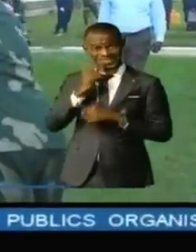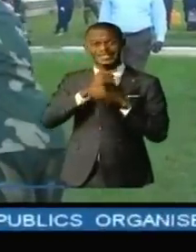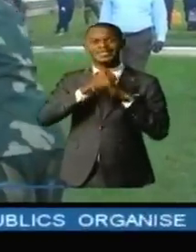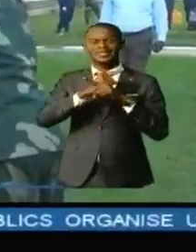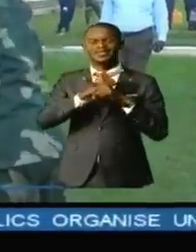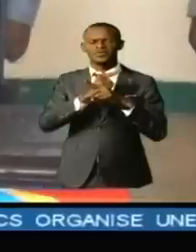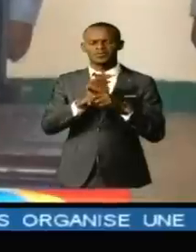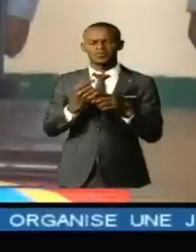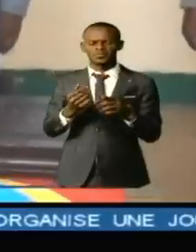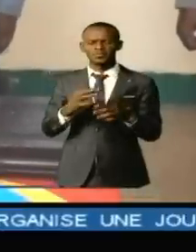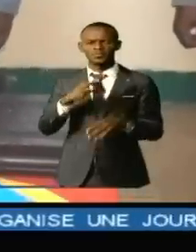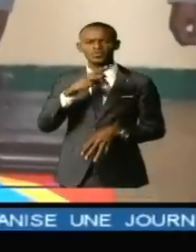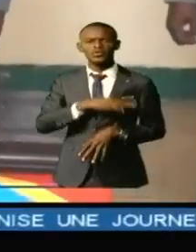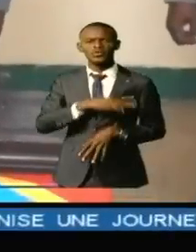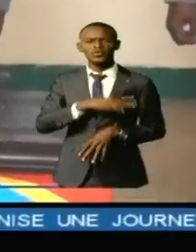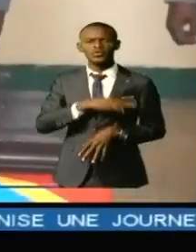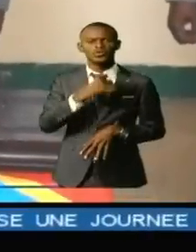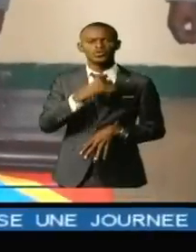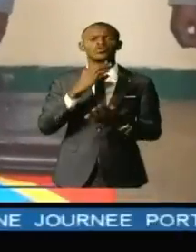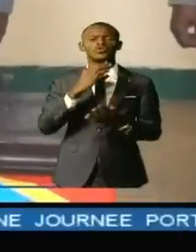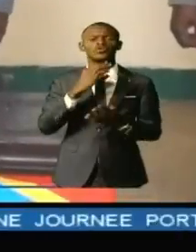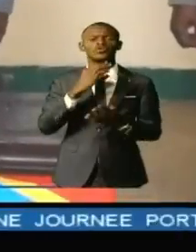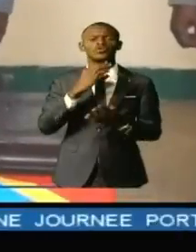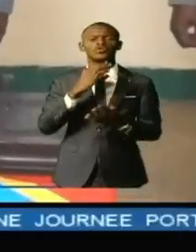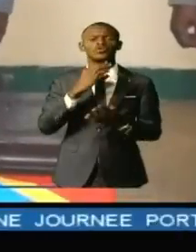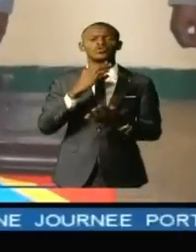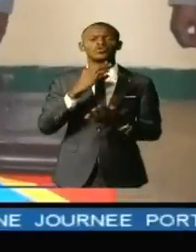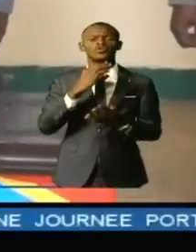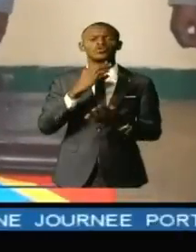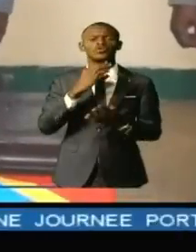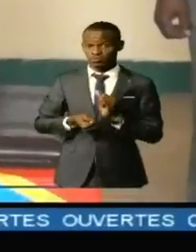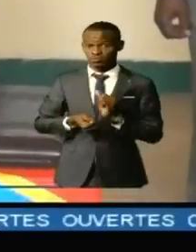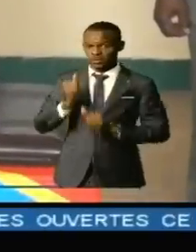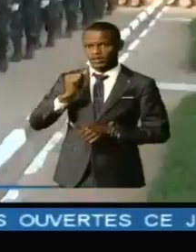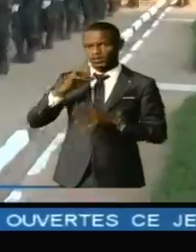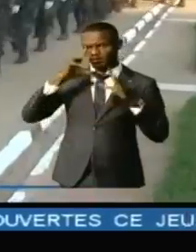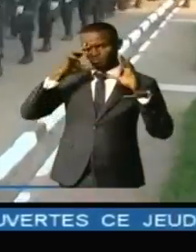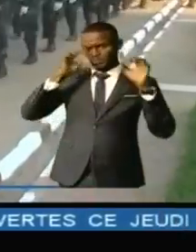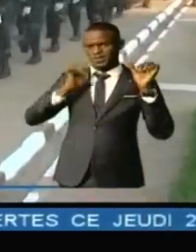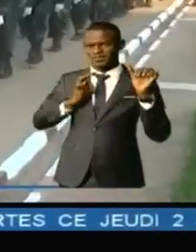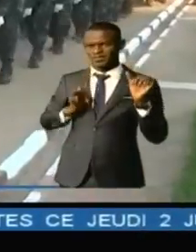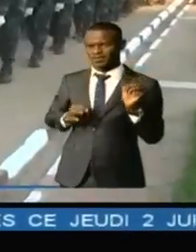vibrant hommage au commandant suprême des FRDC, Félix-Antoine